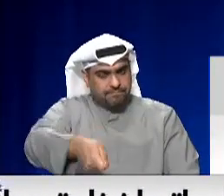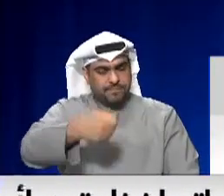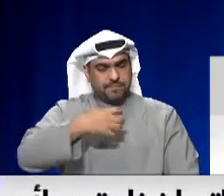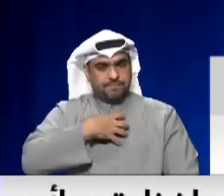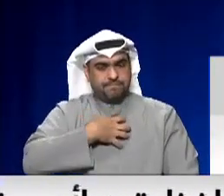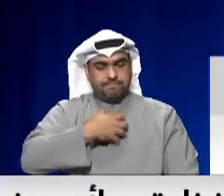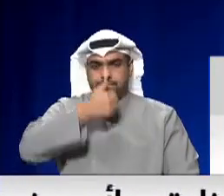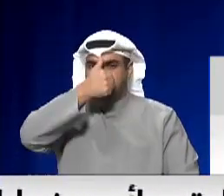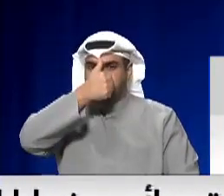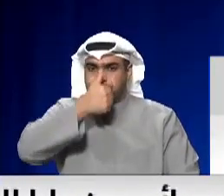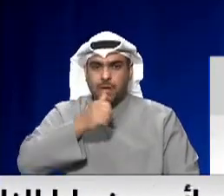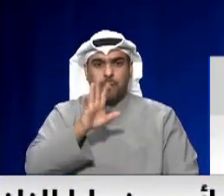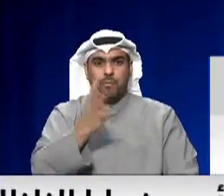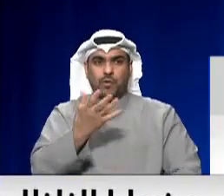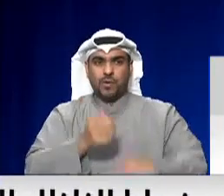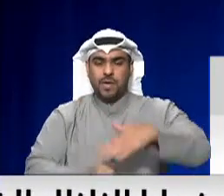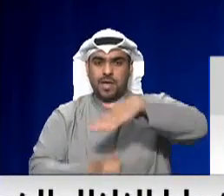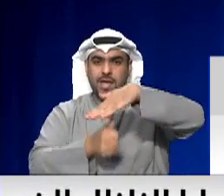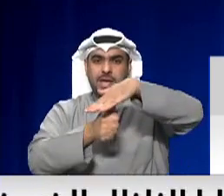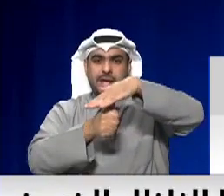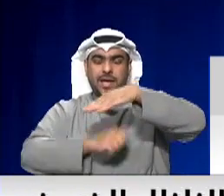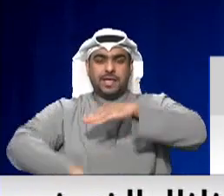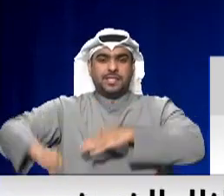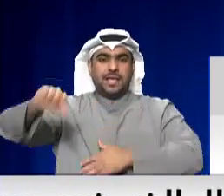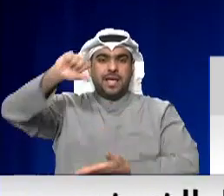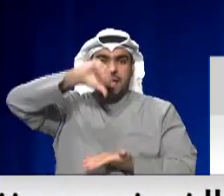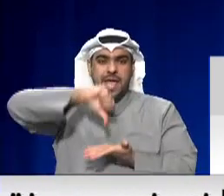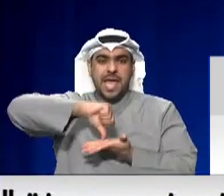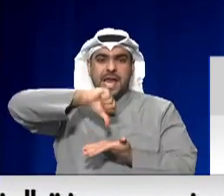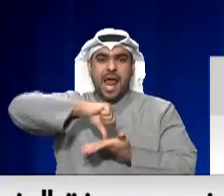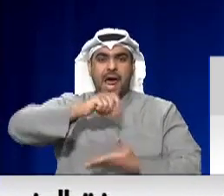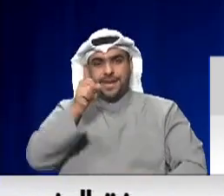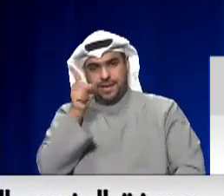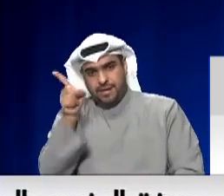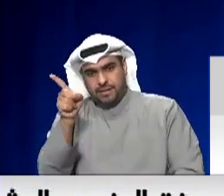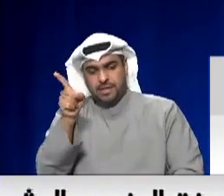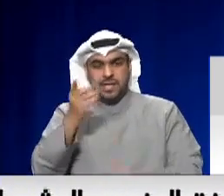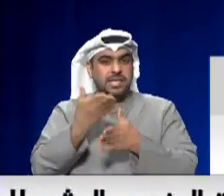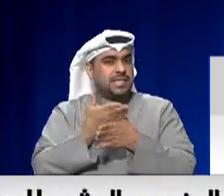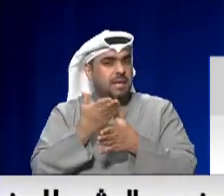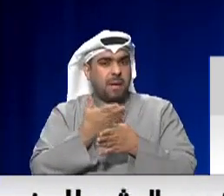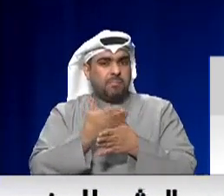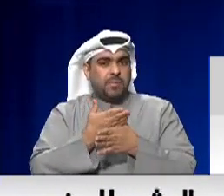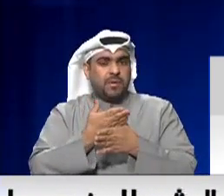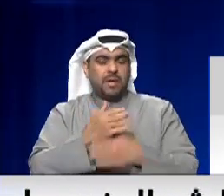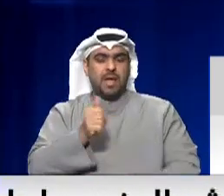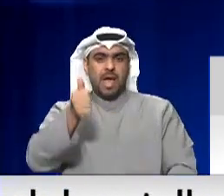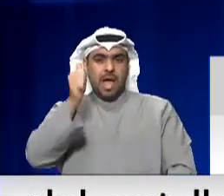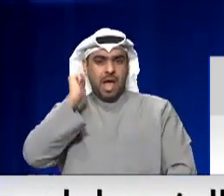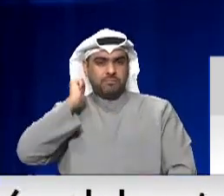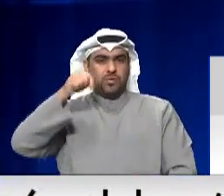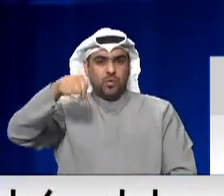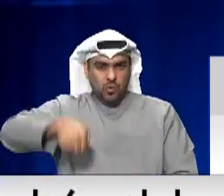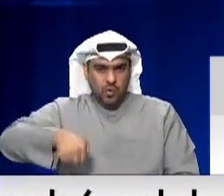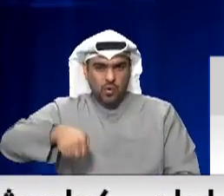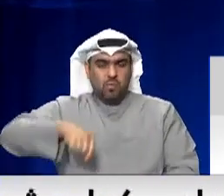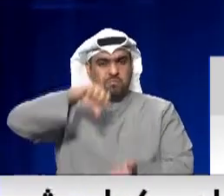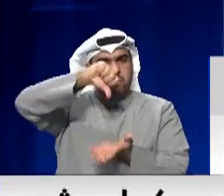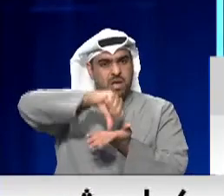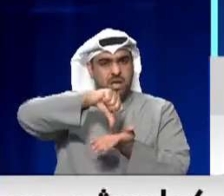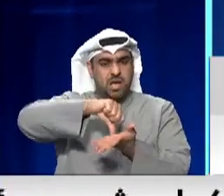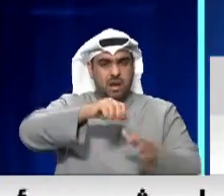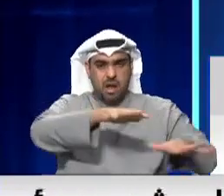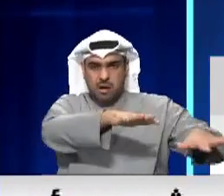الله الدكتور سيد إبراهيم رئيسي رئيس الجمهورية الإسلامية الإيرانية الصديقة، عبر فيها سموه رعاه الله